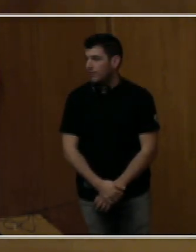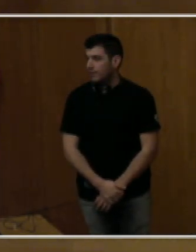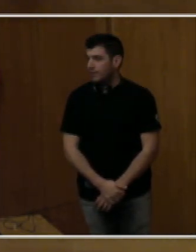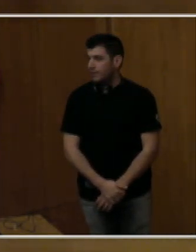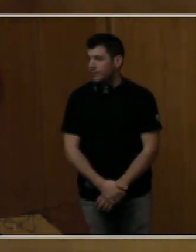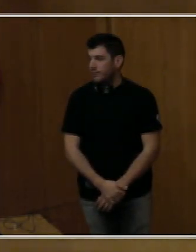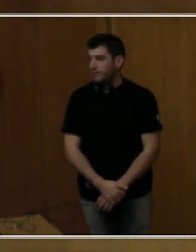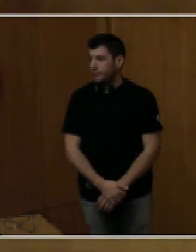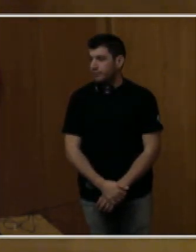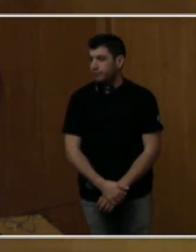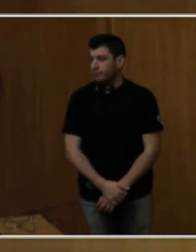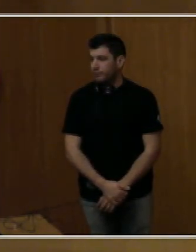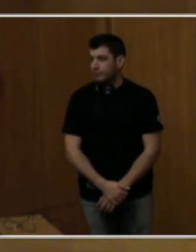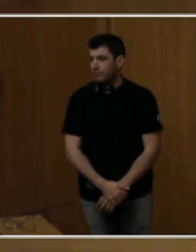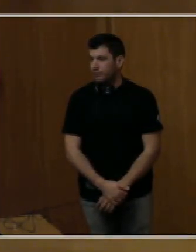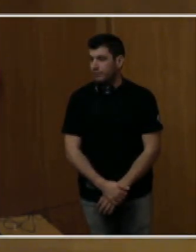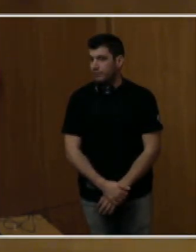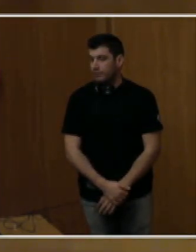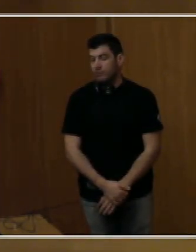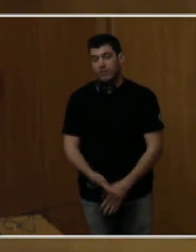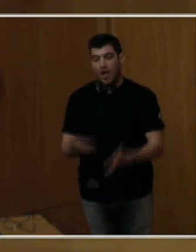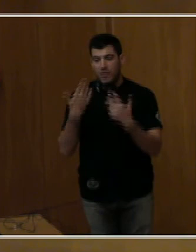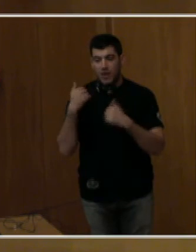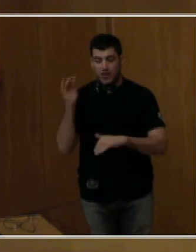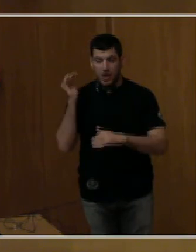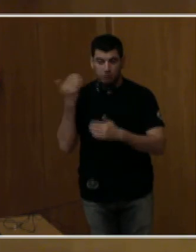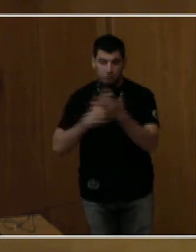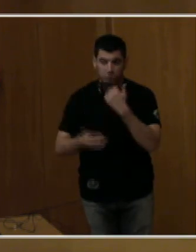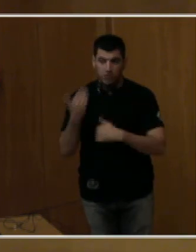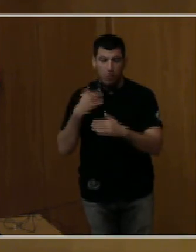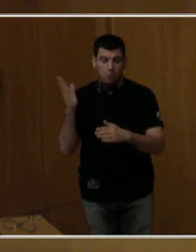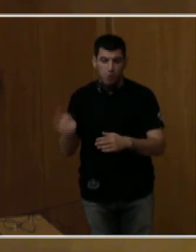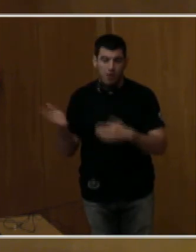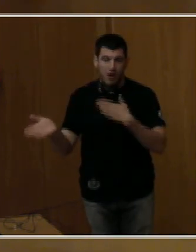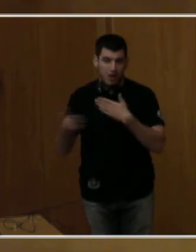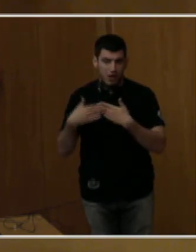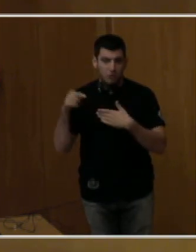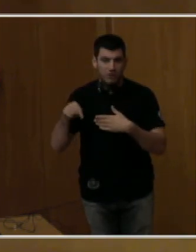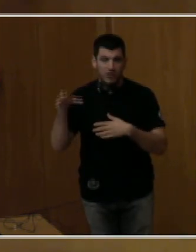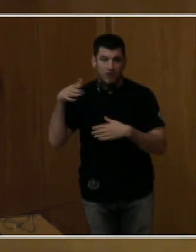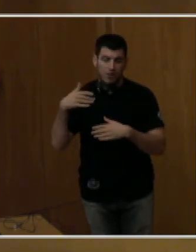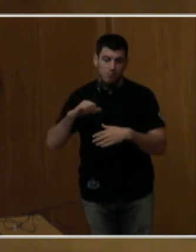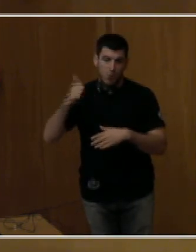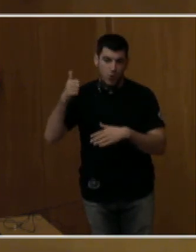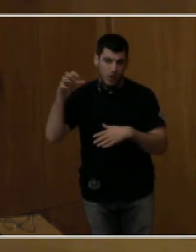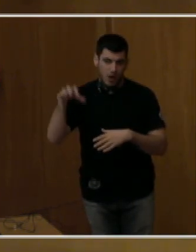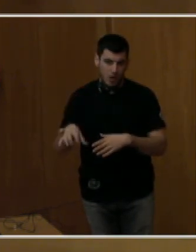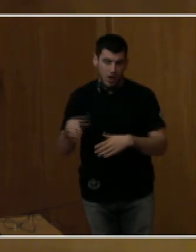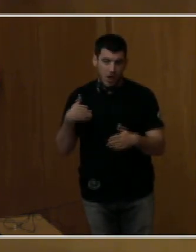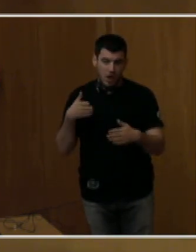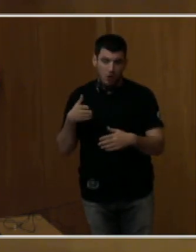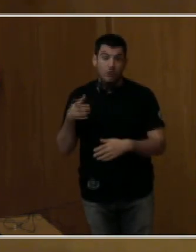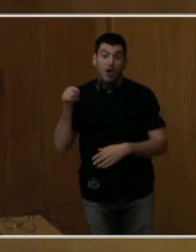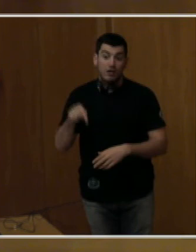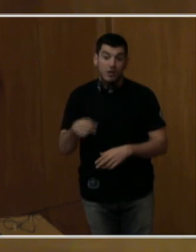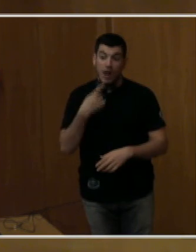Okay. Οπότε αν δεν έχετε κάποια ερώτηση, να κλείσω την πρώτη αυτή θεματική ενότητα λέγοντας πως ένας